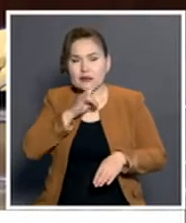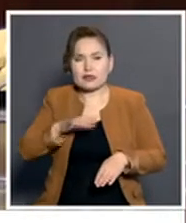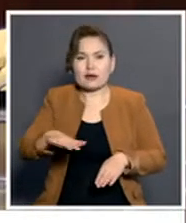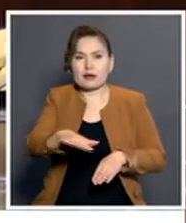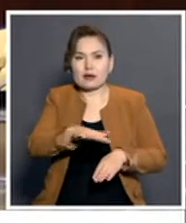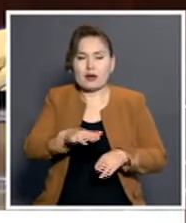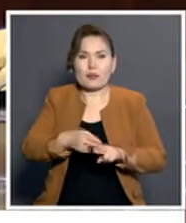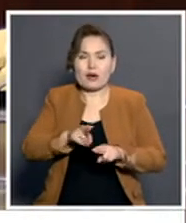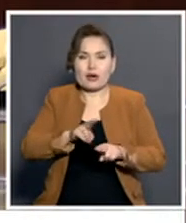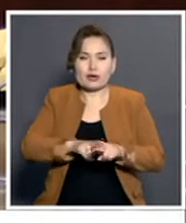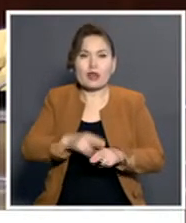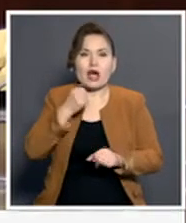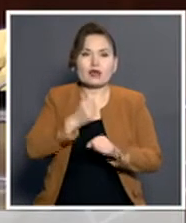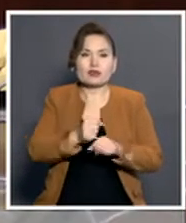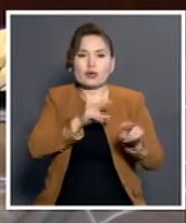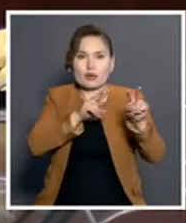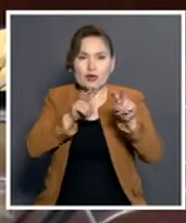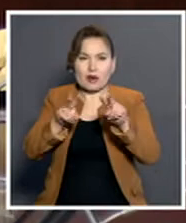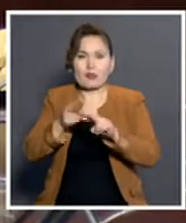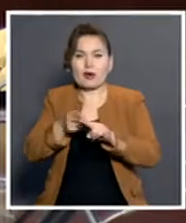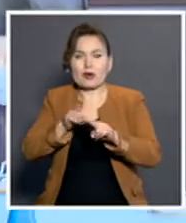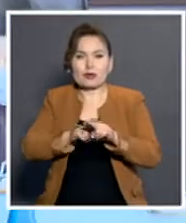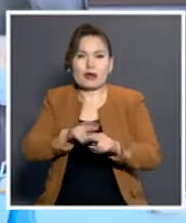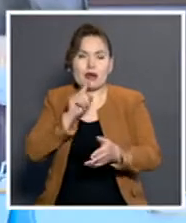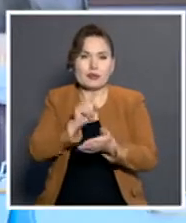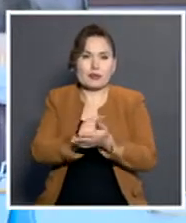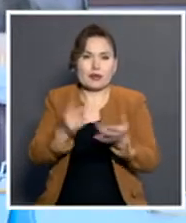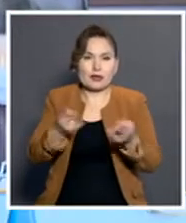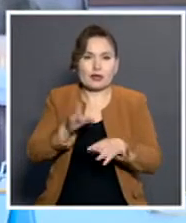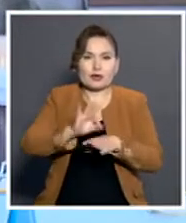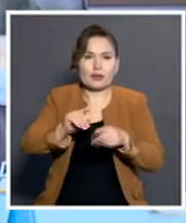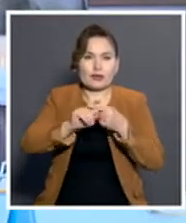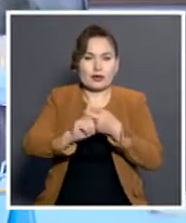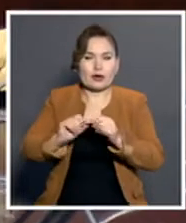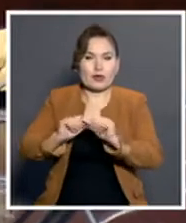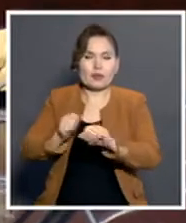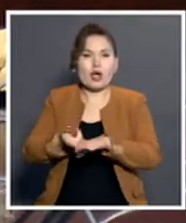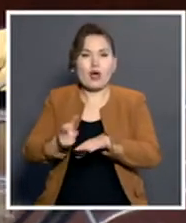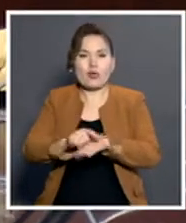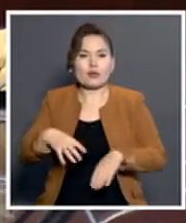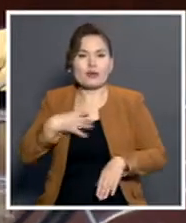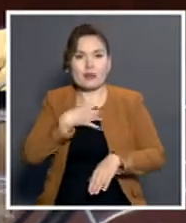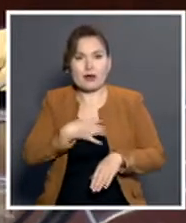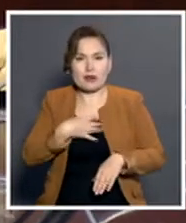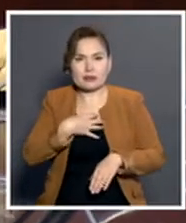санитарлық жағдайды қатаң бақылауға алу вирустың таралуына жол бермеу аса маңызды міндет болып табылады.